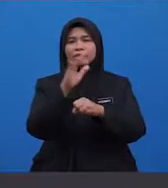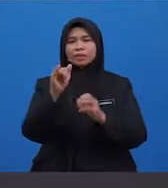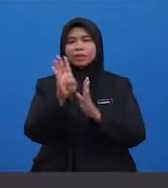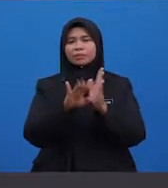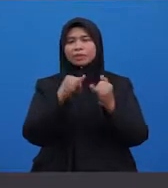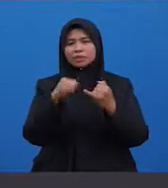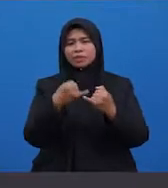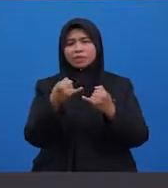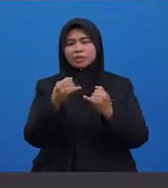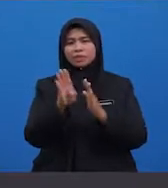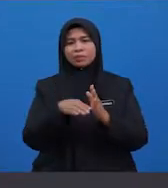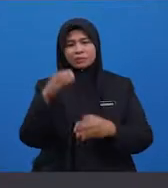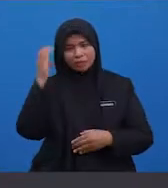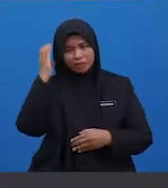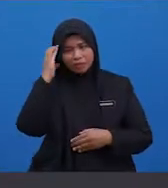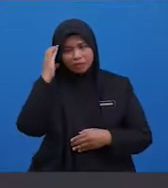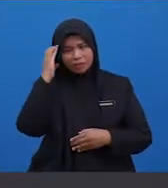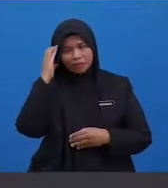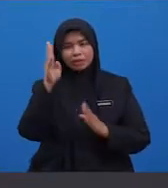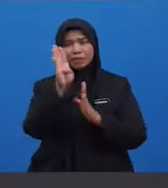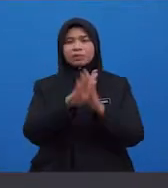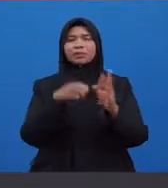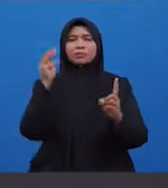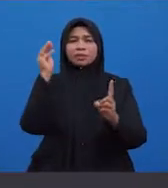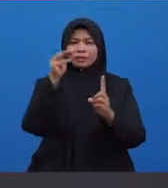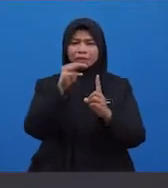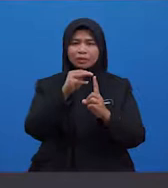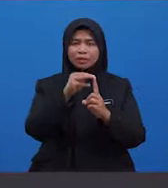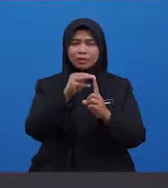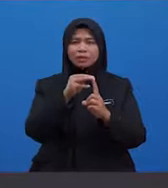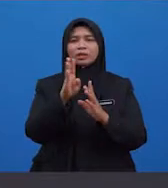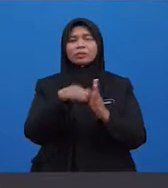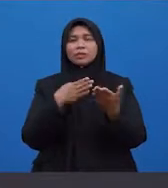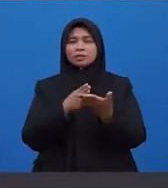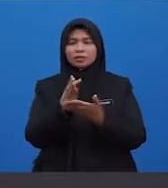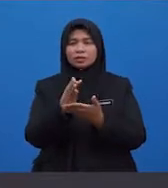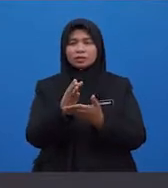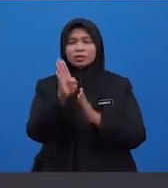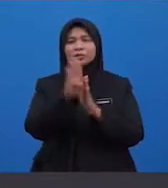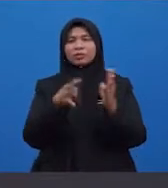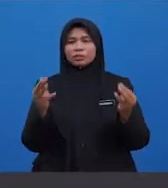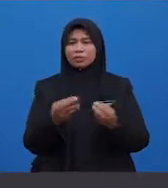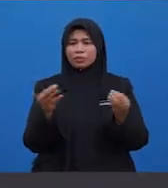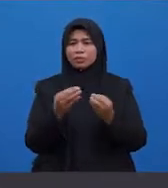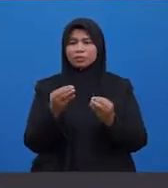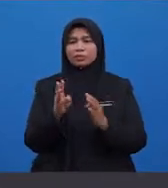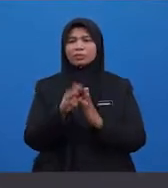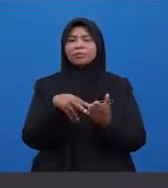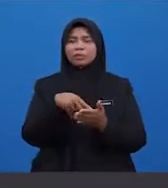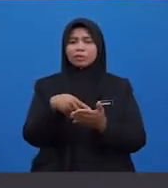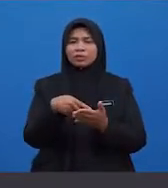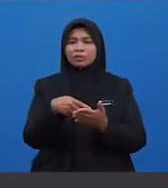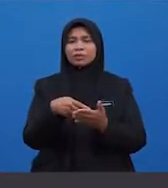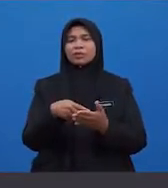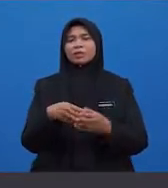berpengetahuan, beretika, bermatlamat, berkomitmen, bermotivasi, membangun personaliti